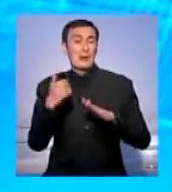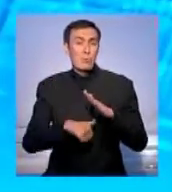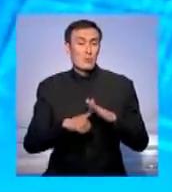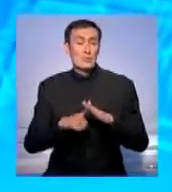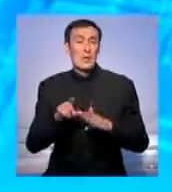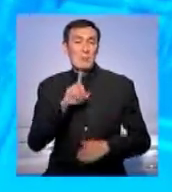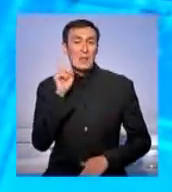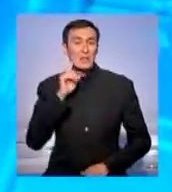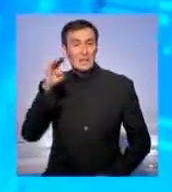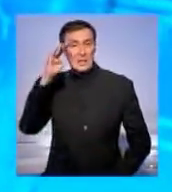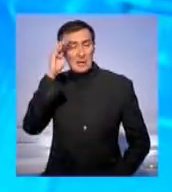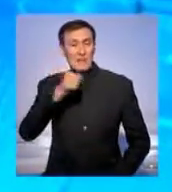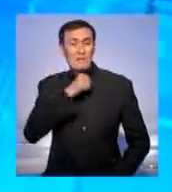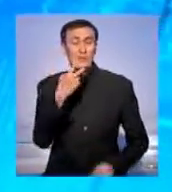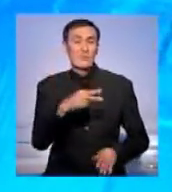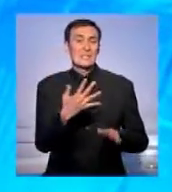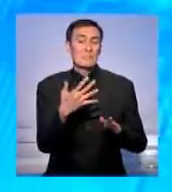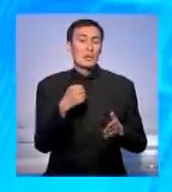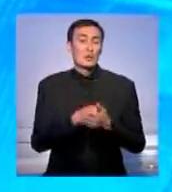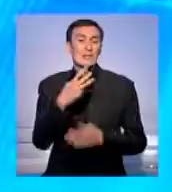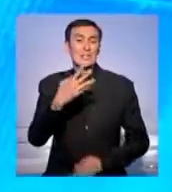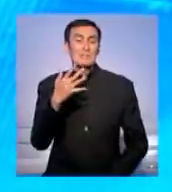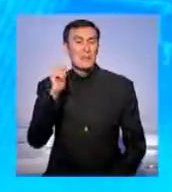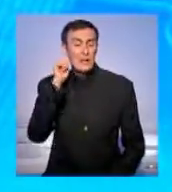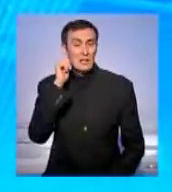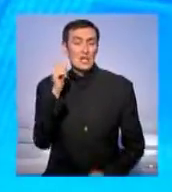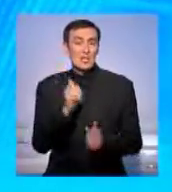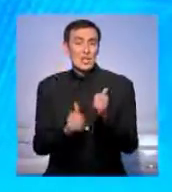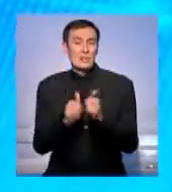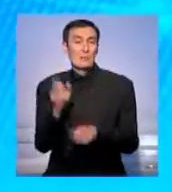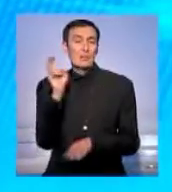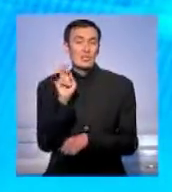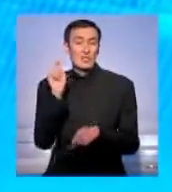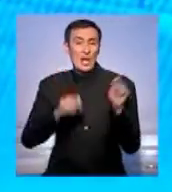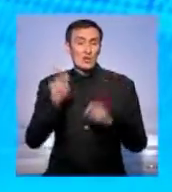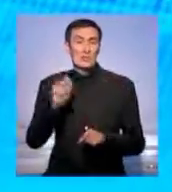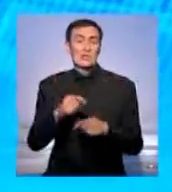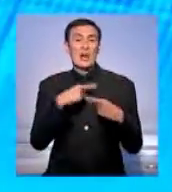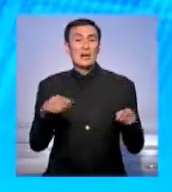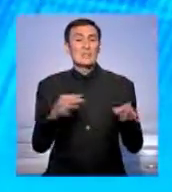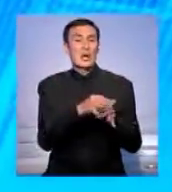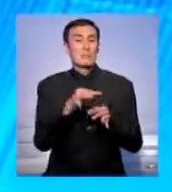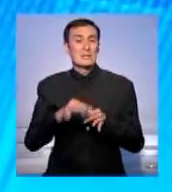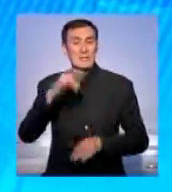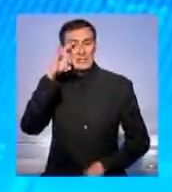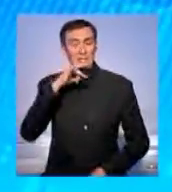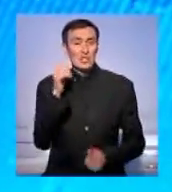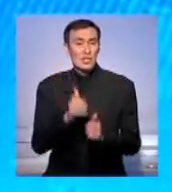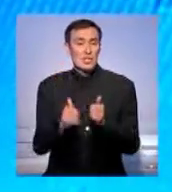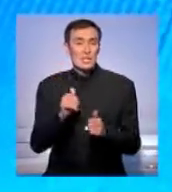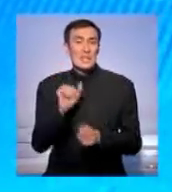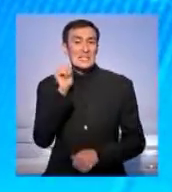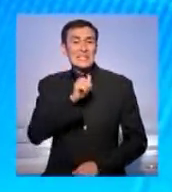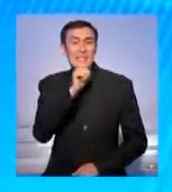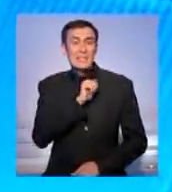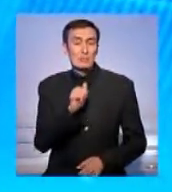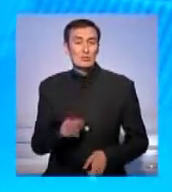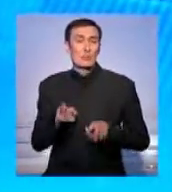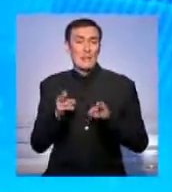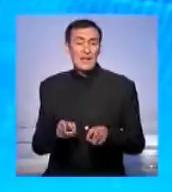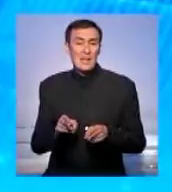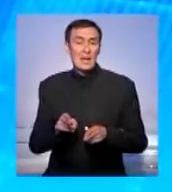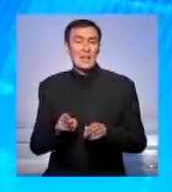молодые люди в возрасте от 25 до 35 лет, зачастую приехавшие из разных областей страны. Нередко раскрыть подобные